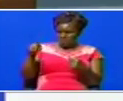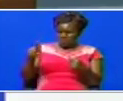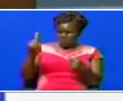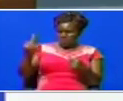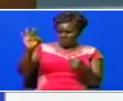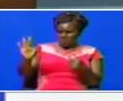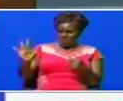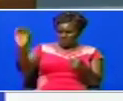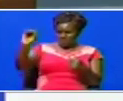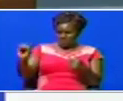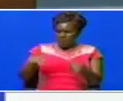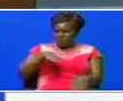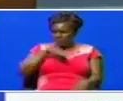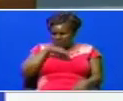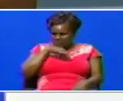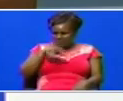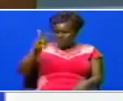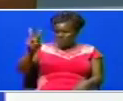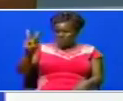0.13%. Raila Odinga,